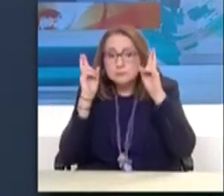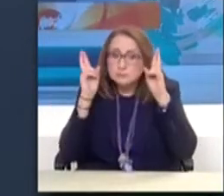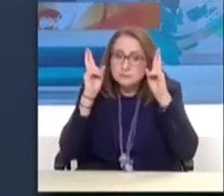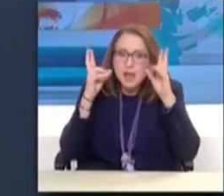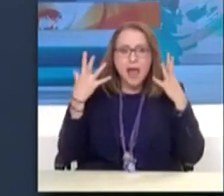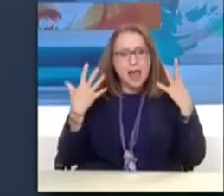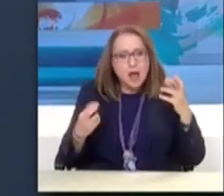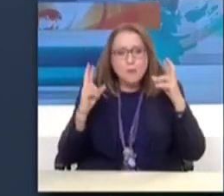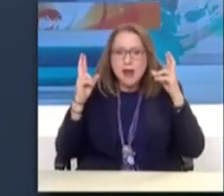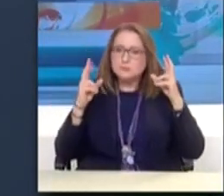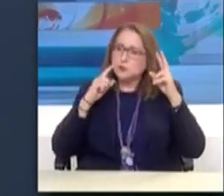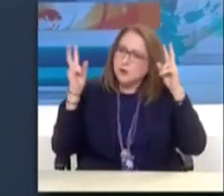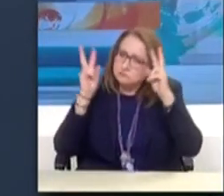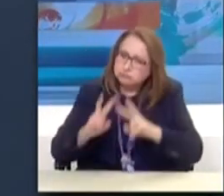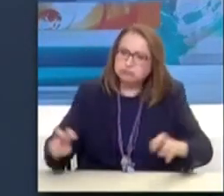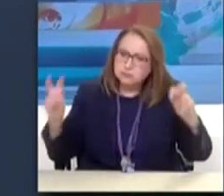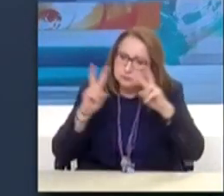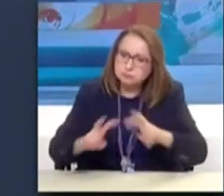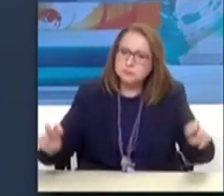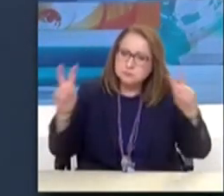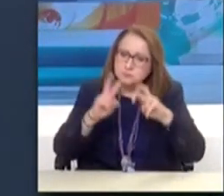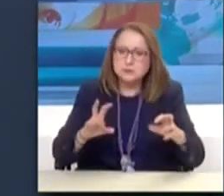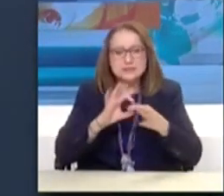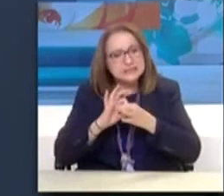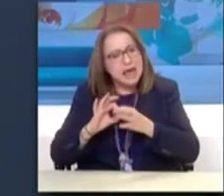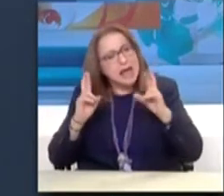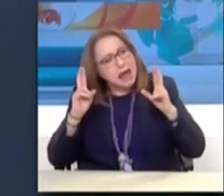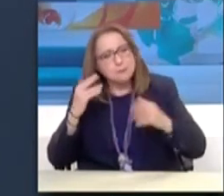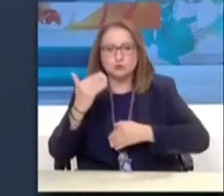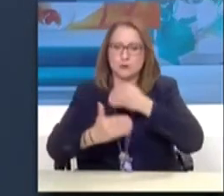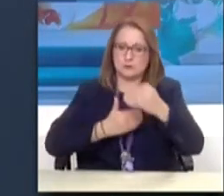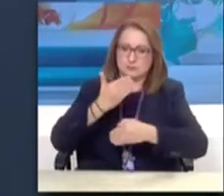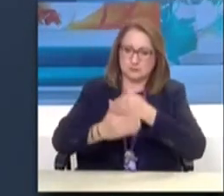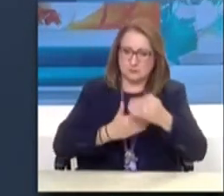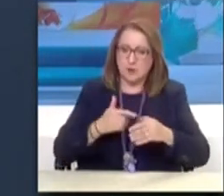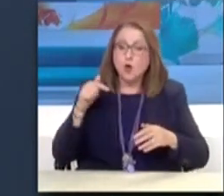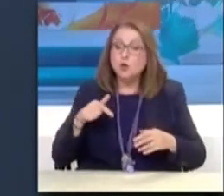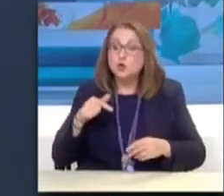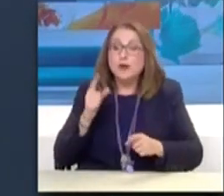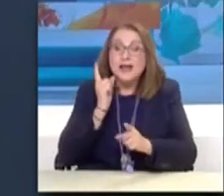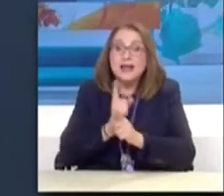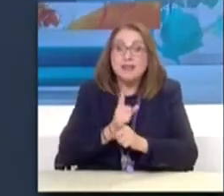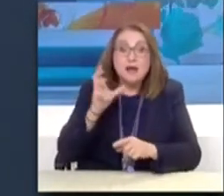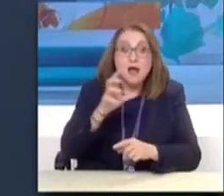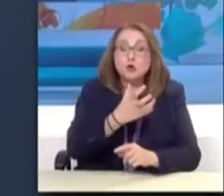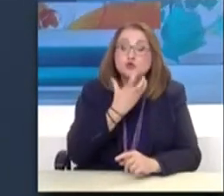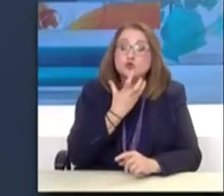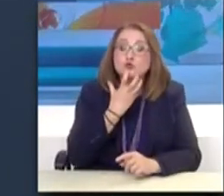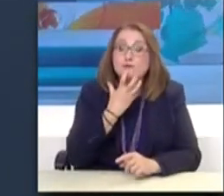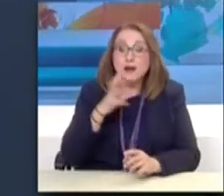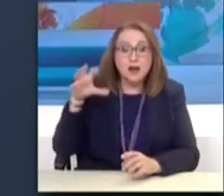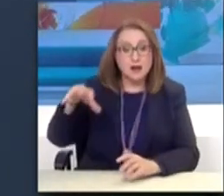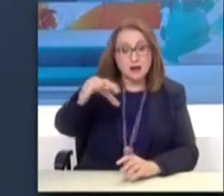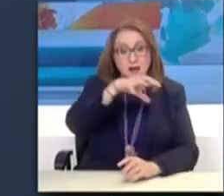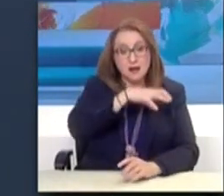Ειδικά για αυτό το θέμα αναμένουμε και ειδικές οδηγίες, ιδιαίτερα για τα σοβαρά περιστατικά, από ειδική ομάδα